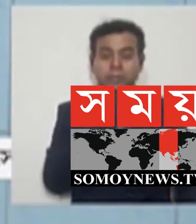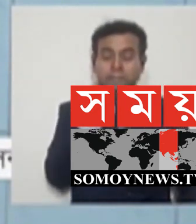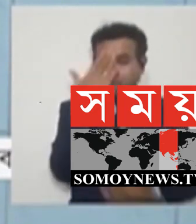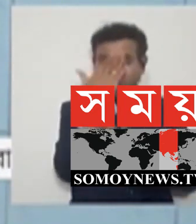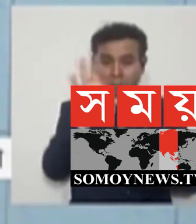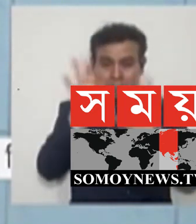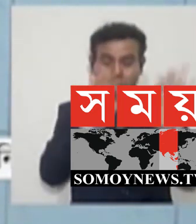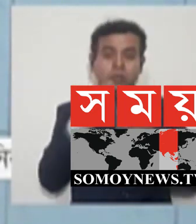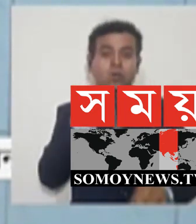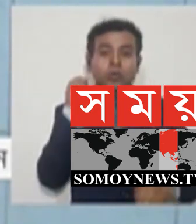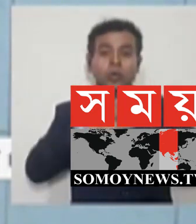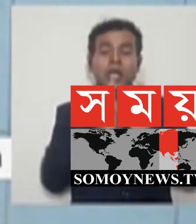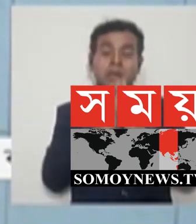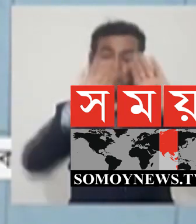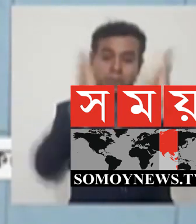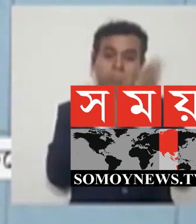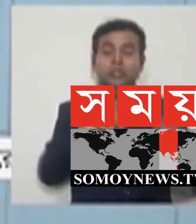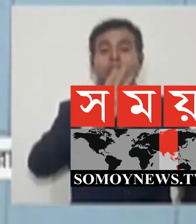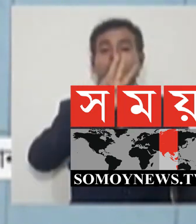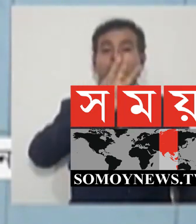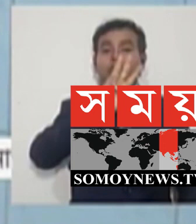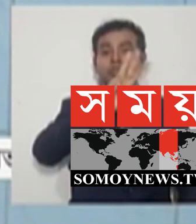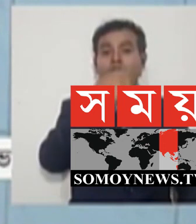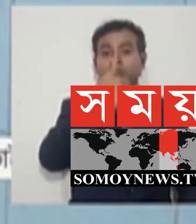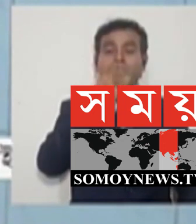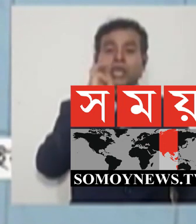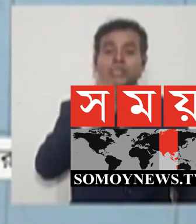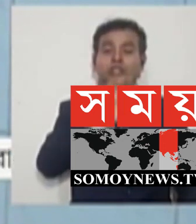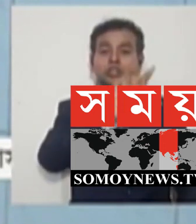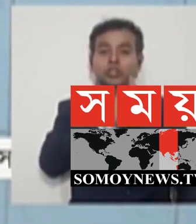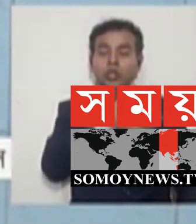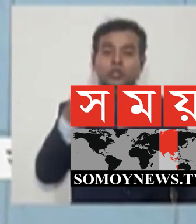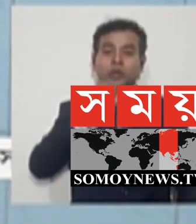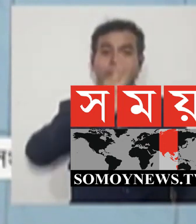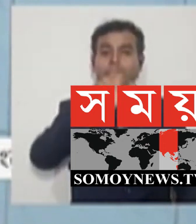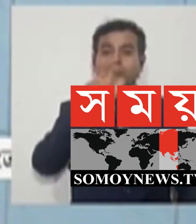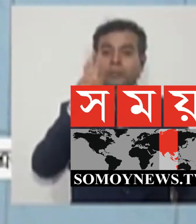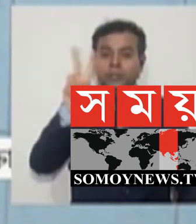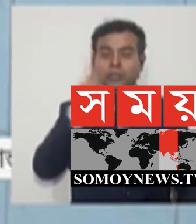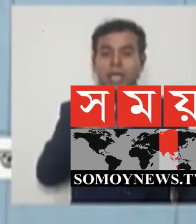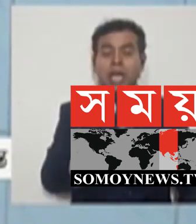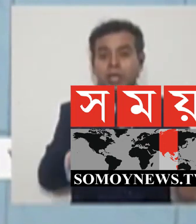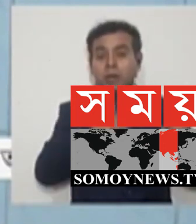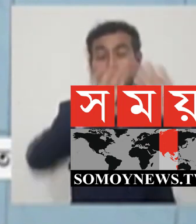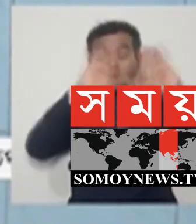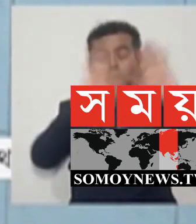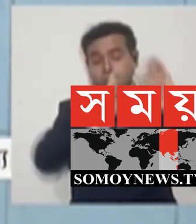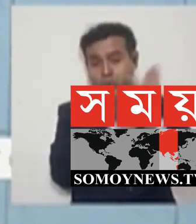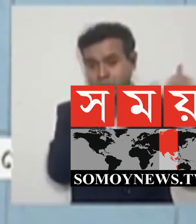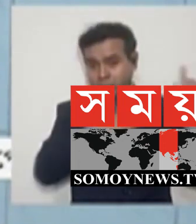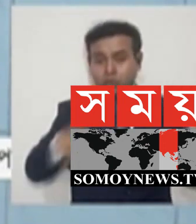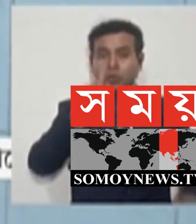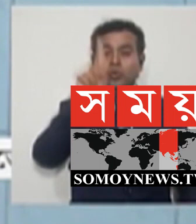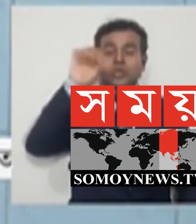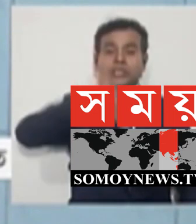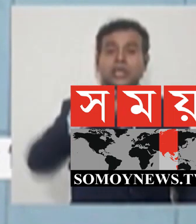70,082 জন এবং এ পর্যন্ত 19,14,916 জন। গত 24 ঘন্টায় মৃত্যুবরণ করেছেন